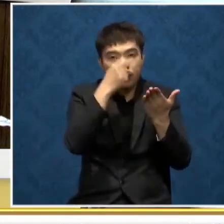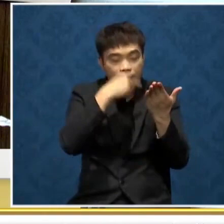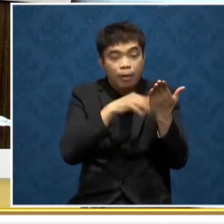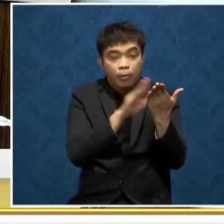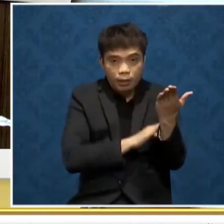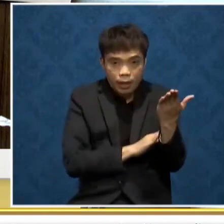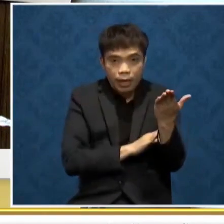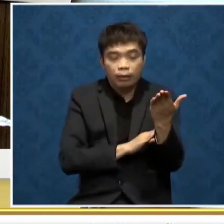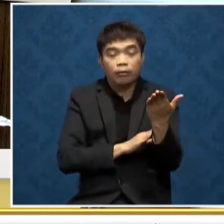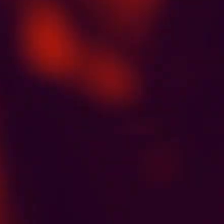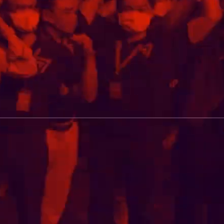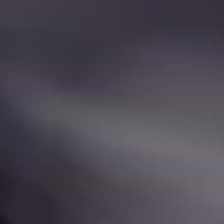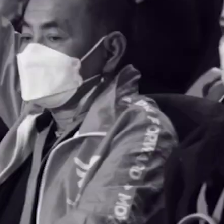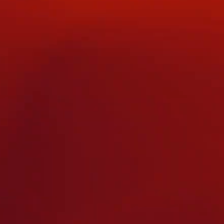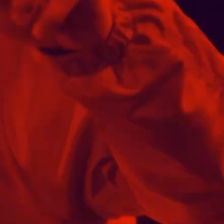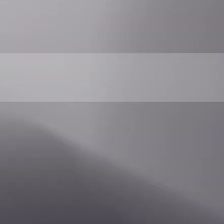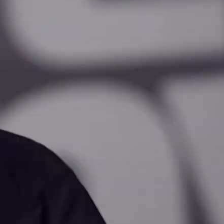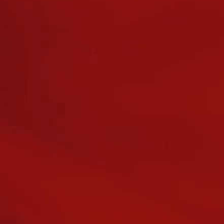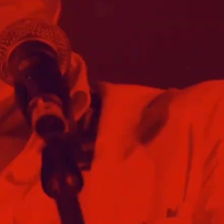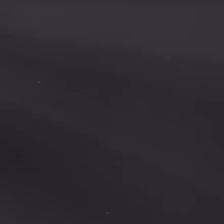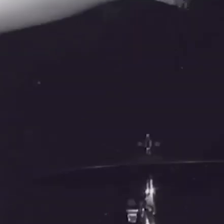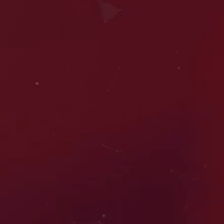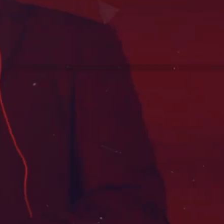ปฏิรูปประเทศหรือครับ